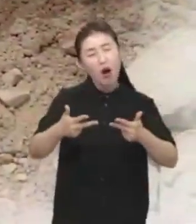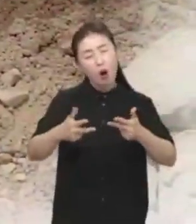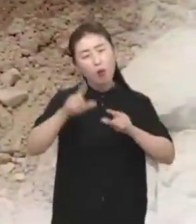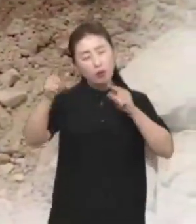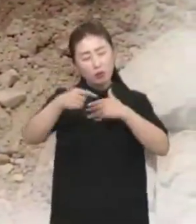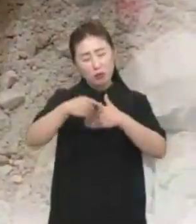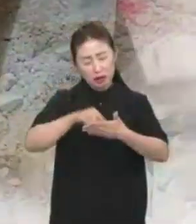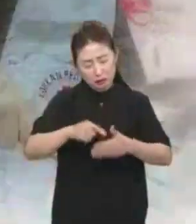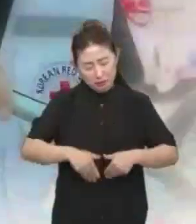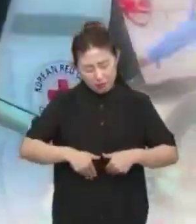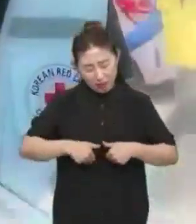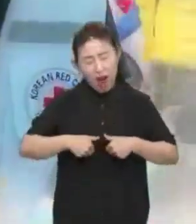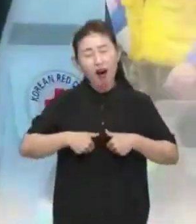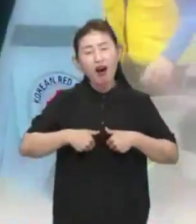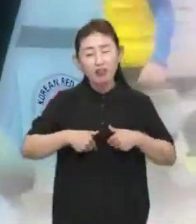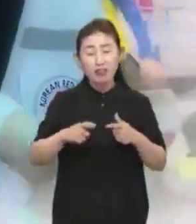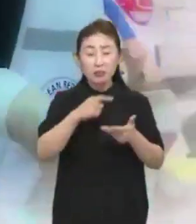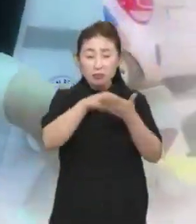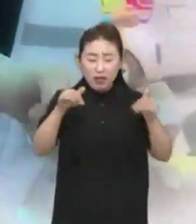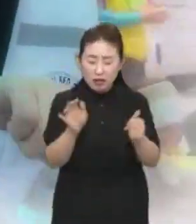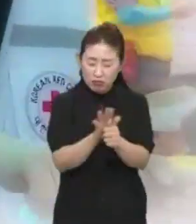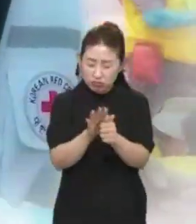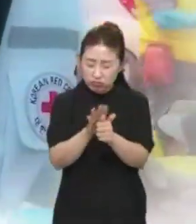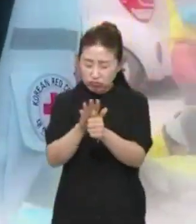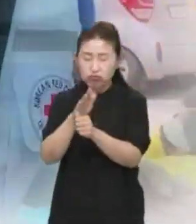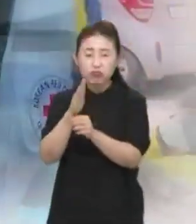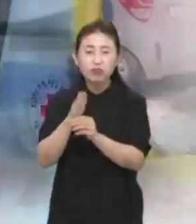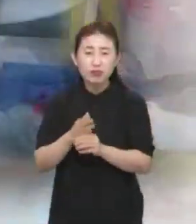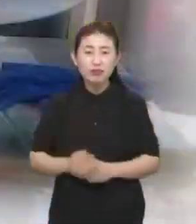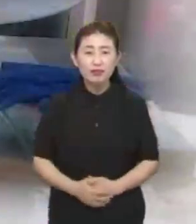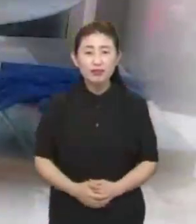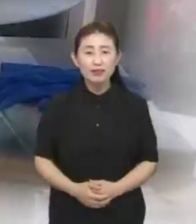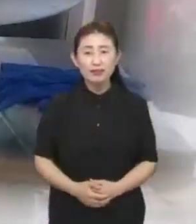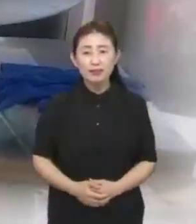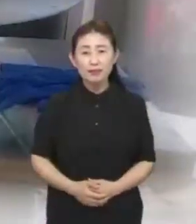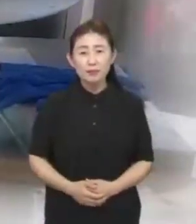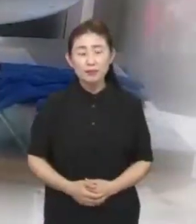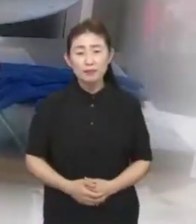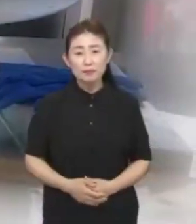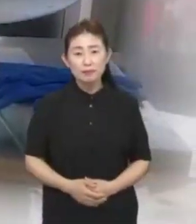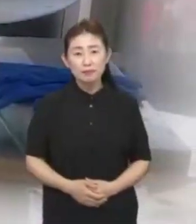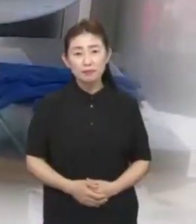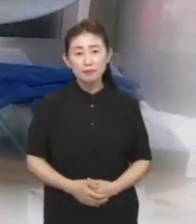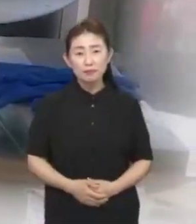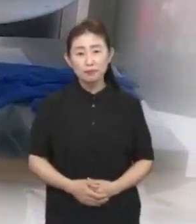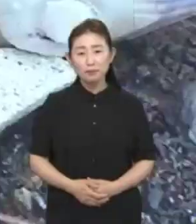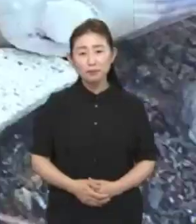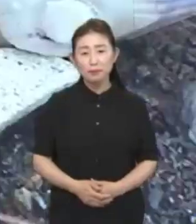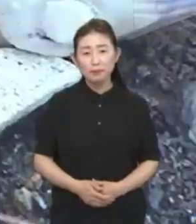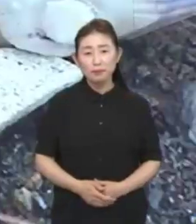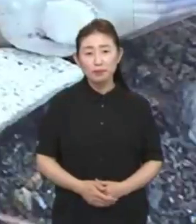이재민들의 마음을 어루만지며 우리 사회에 온기를 불어넣고 있습니다. TJB 양정진입니다.